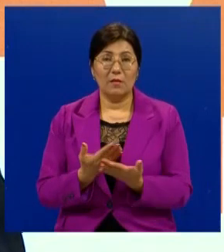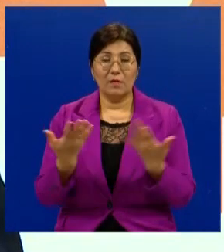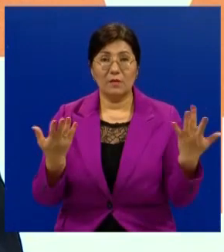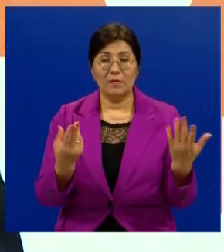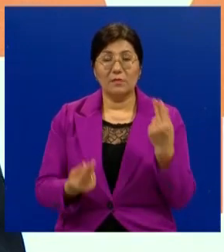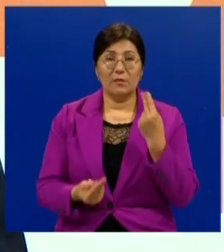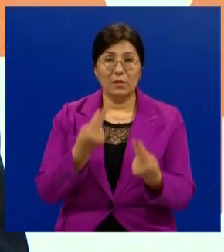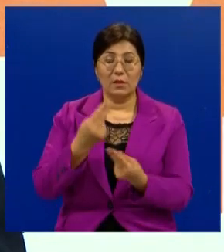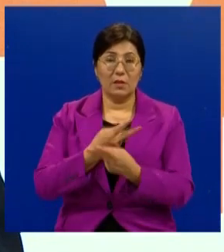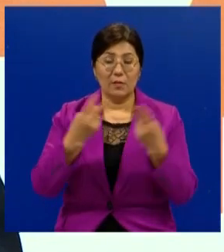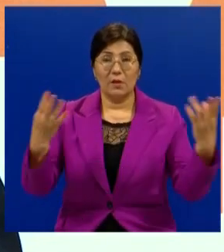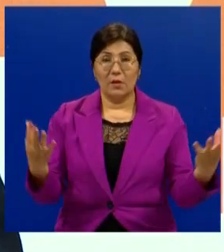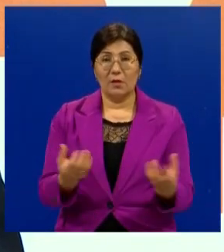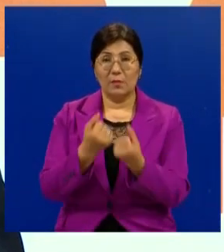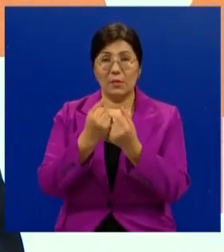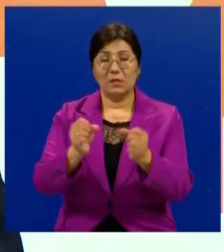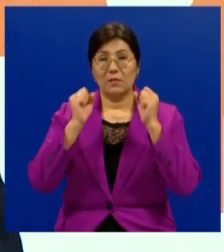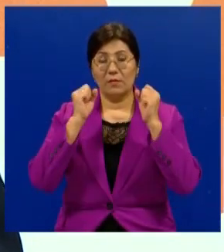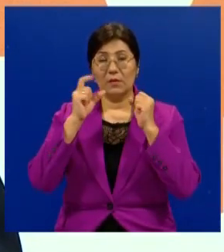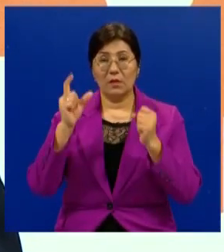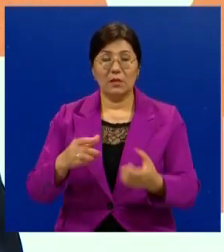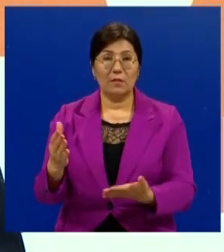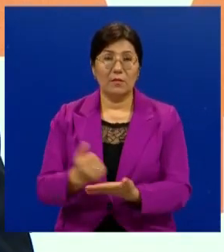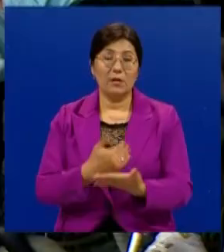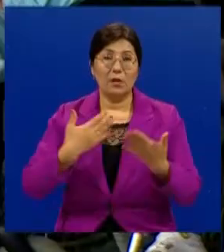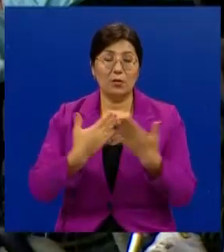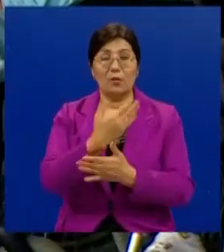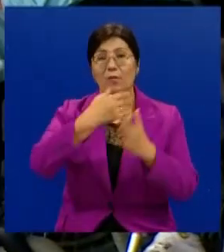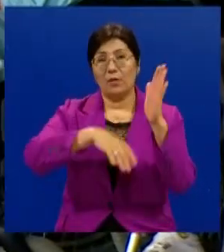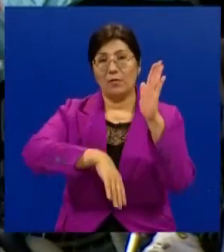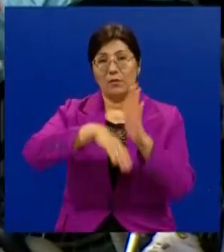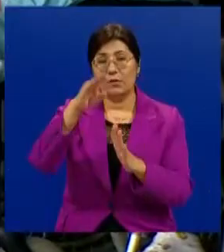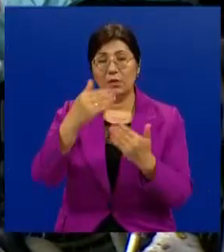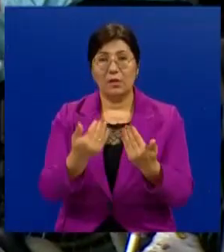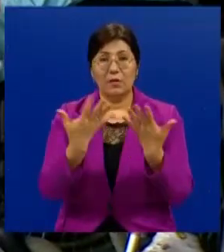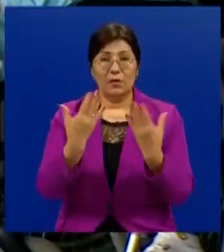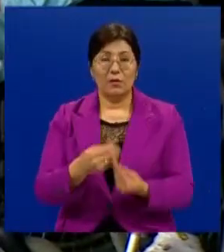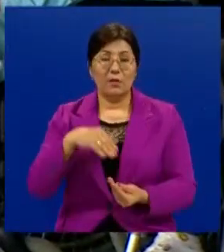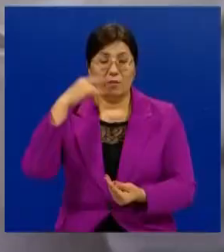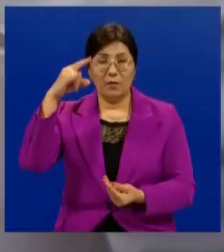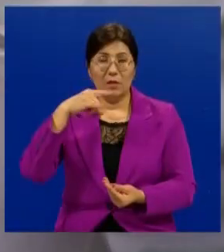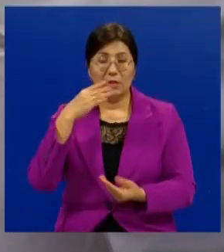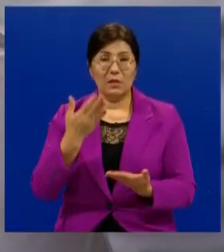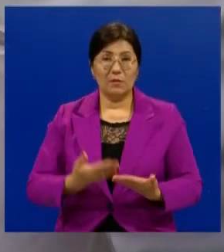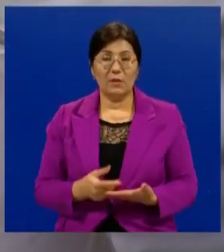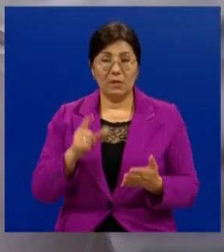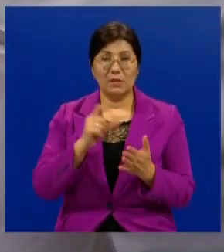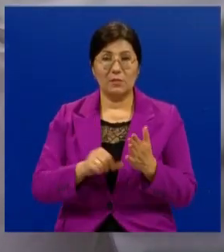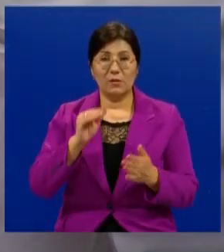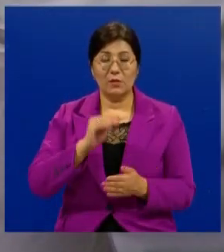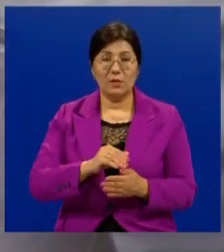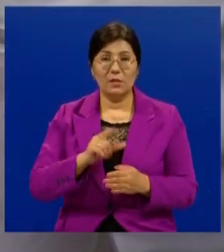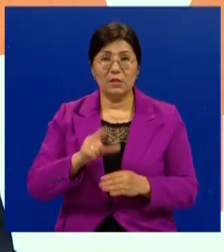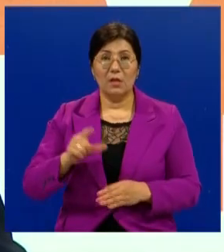и оказывать максимальную поддержку спортсменам в достижении новых высот. К слову, на сегодня в Казахстане проживает около 700 тысяч человек